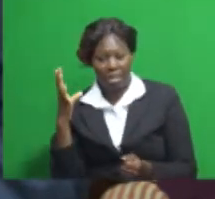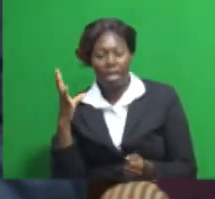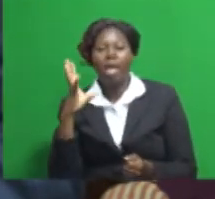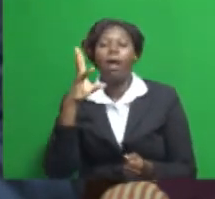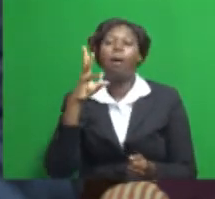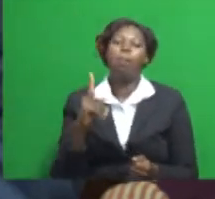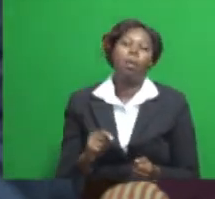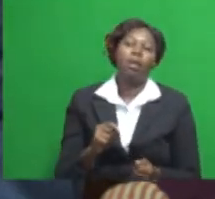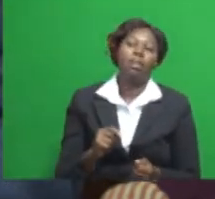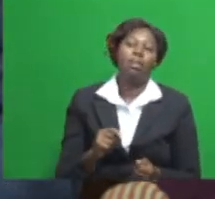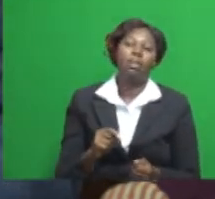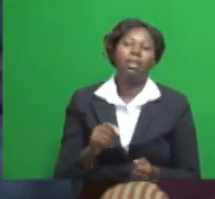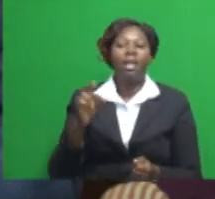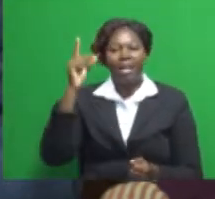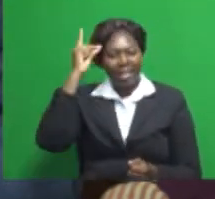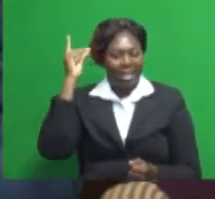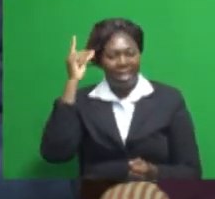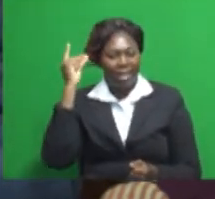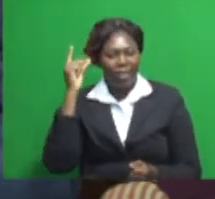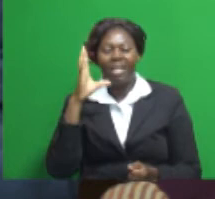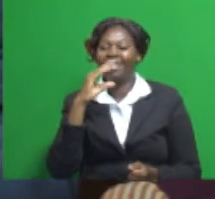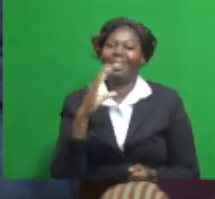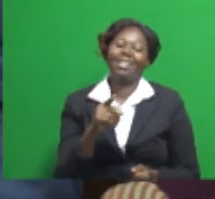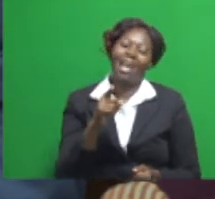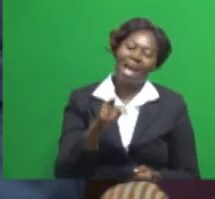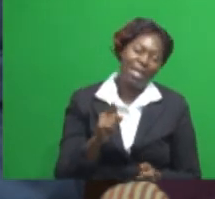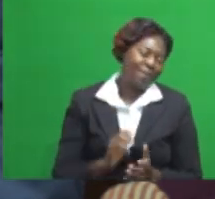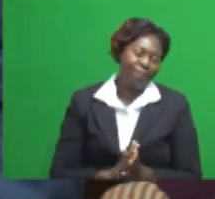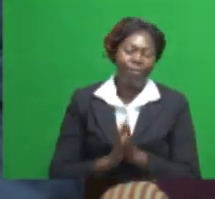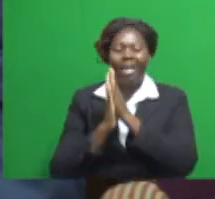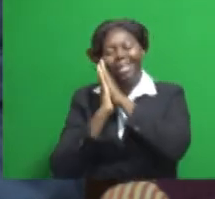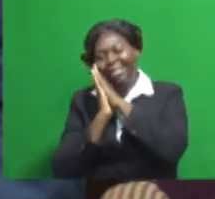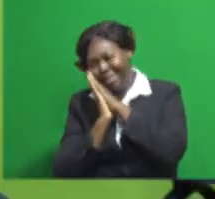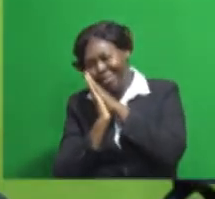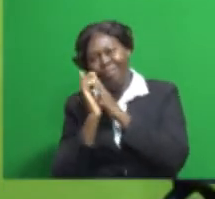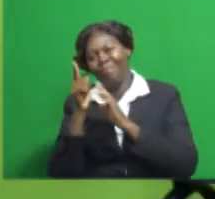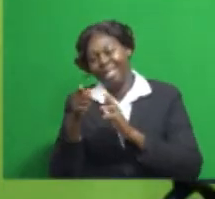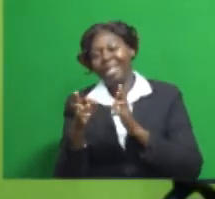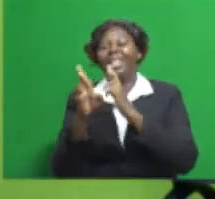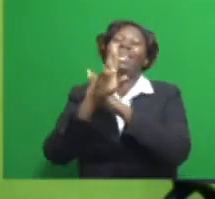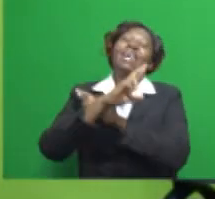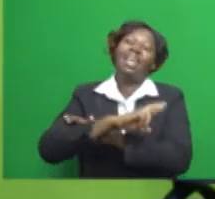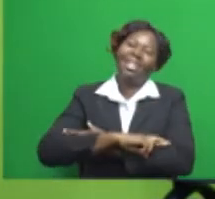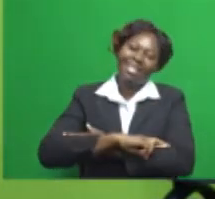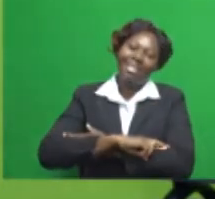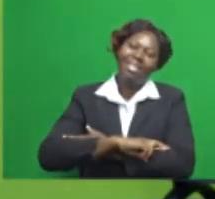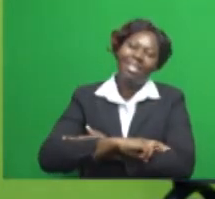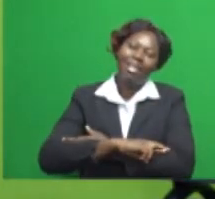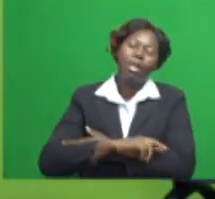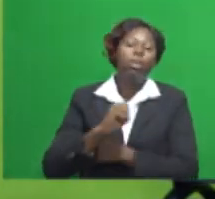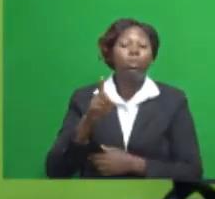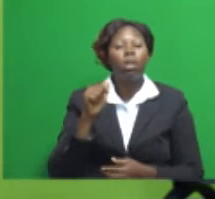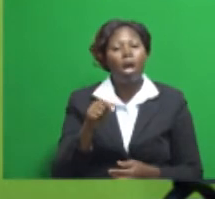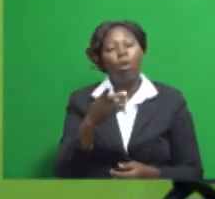Akanzi chirara hako uzorore. Uzorore. Asi uchamukira. Pandera apo uchamukira mumugoye. Amen. Saka ndidu kuti vateereri muite